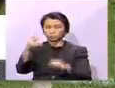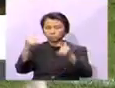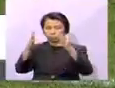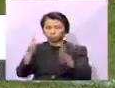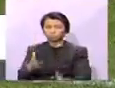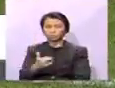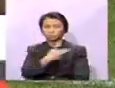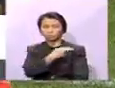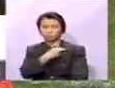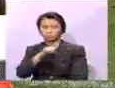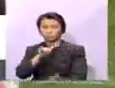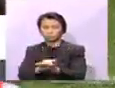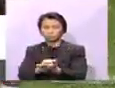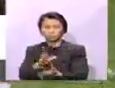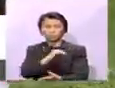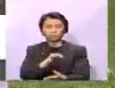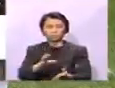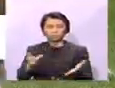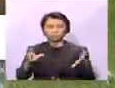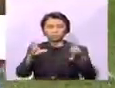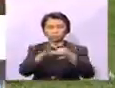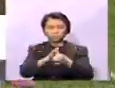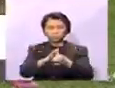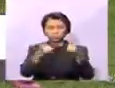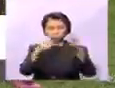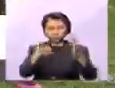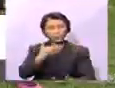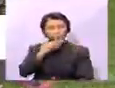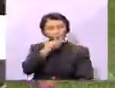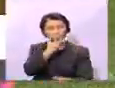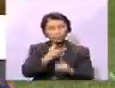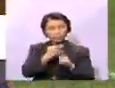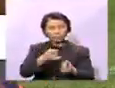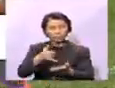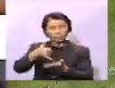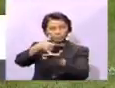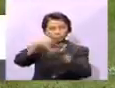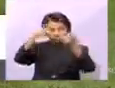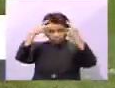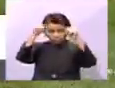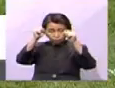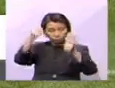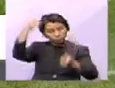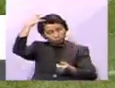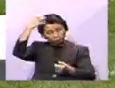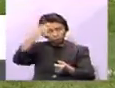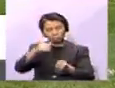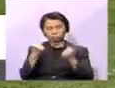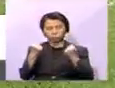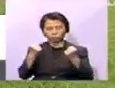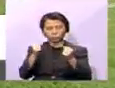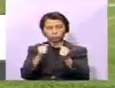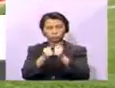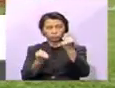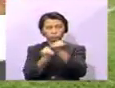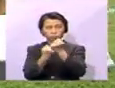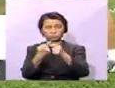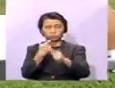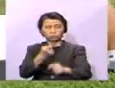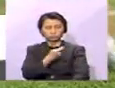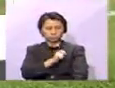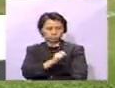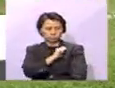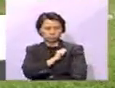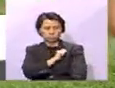Indonesia itu selain Gabungan beberapa pemain muda dari pasukan Piala Presiden Selangor turut diperkuat tonggak import dari sepanyol